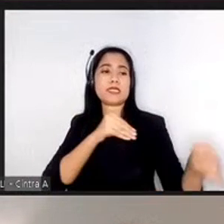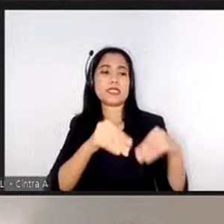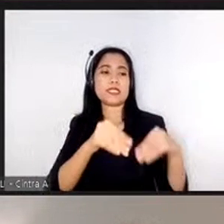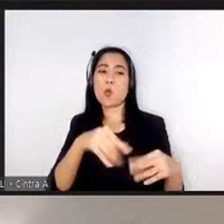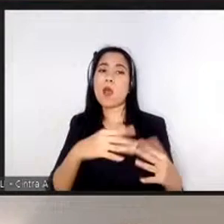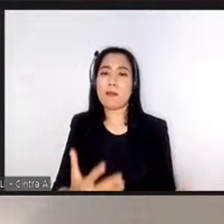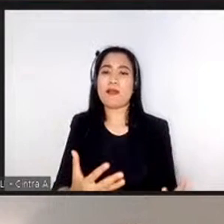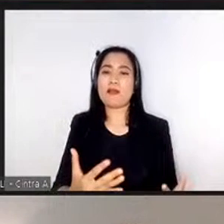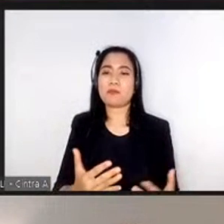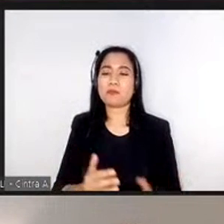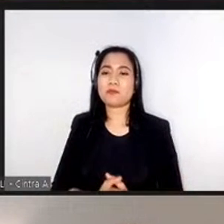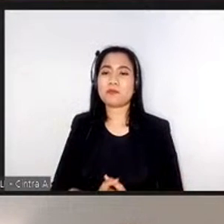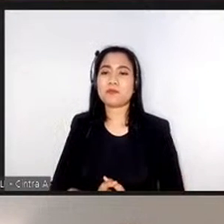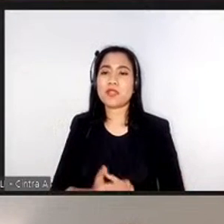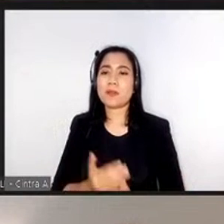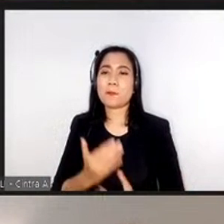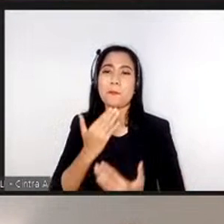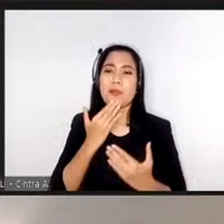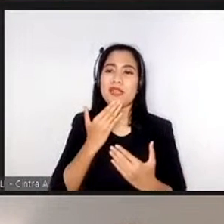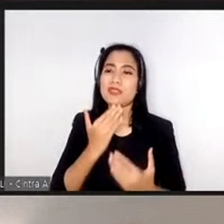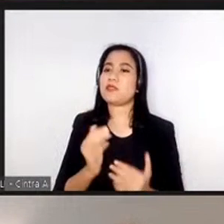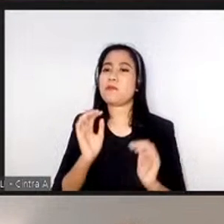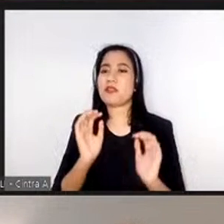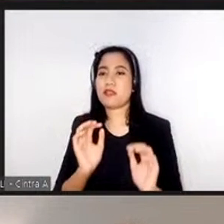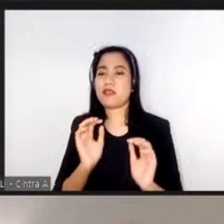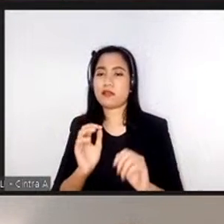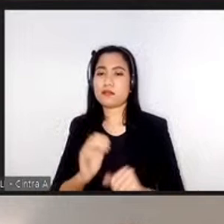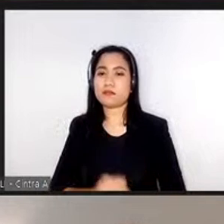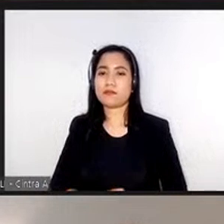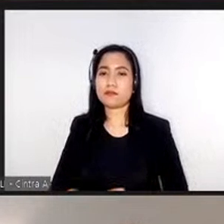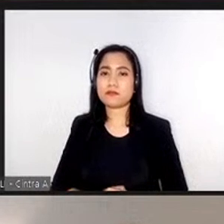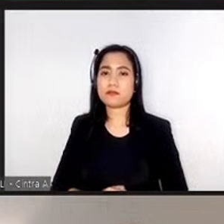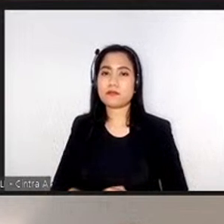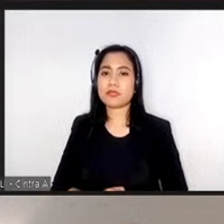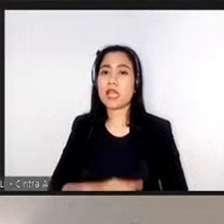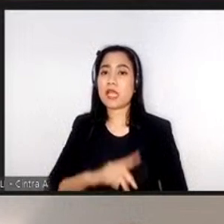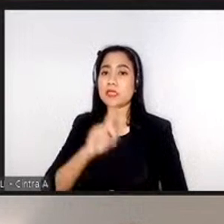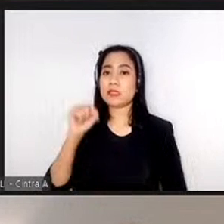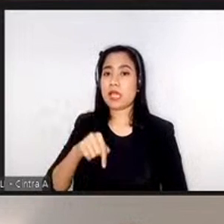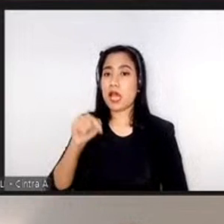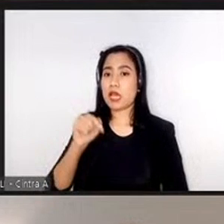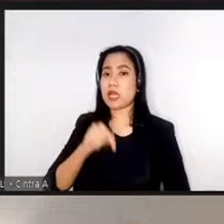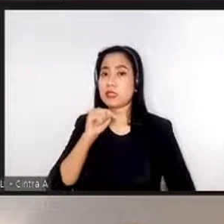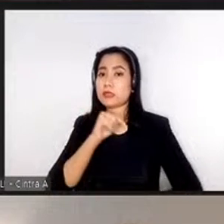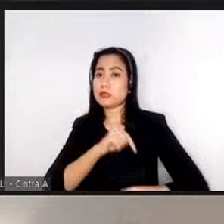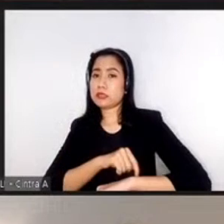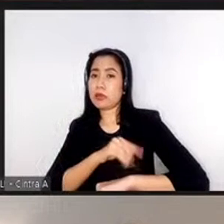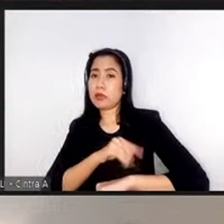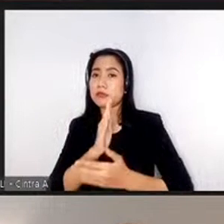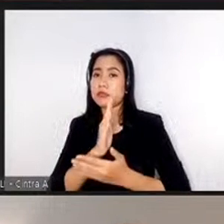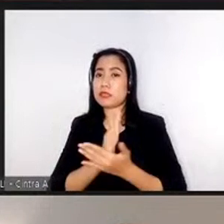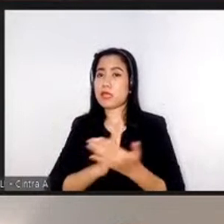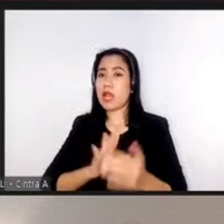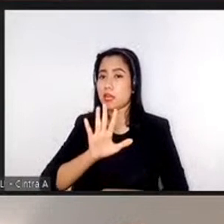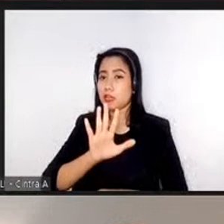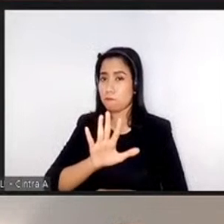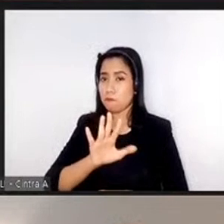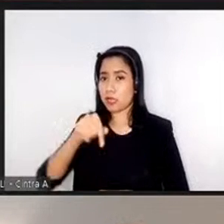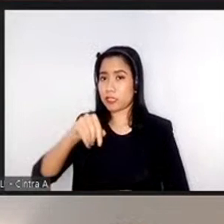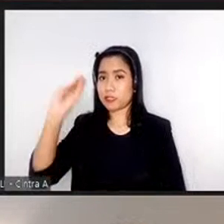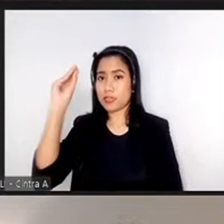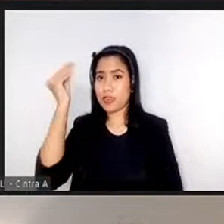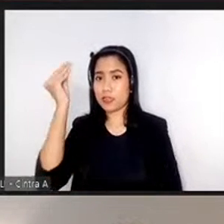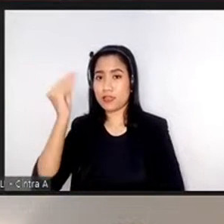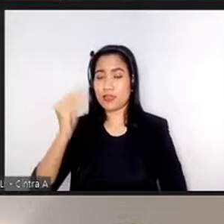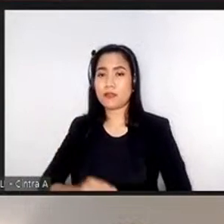kasih banyak Sekarang sudah jam .0 hampir .3 di Jakarta